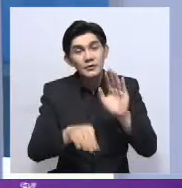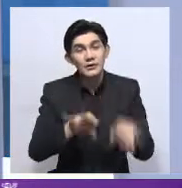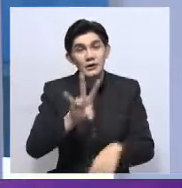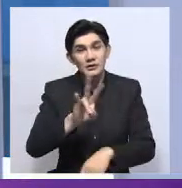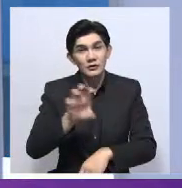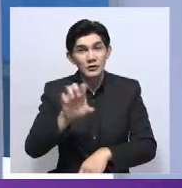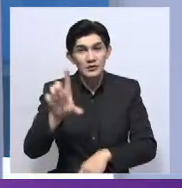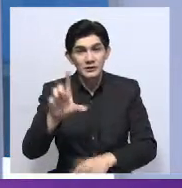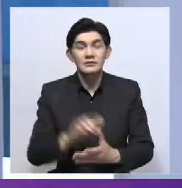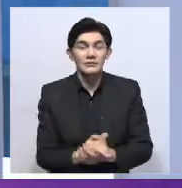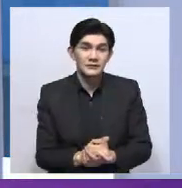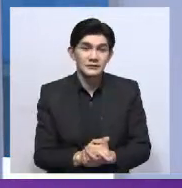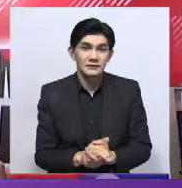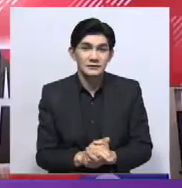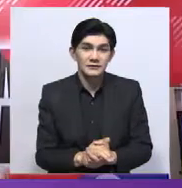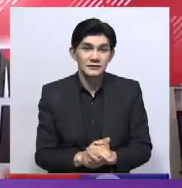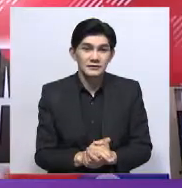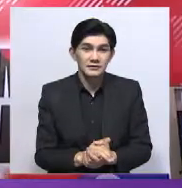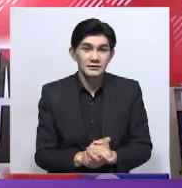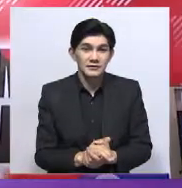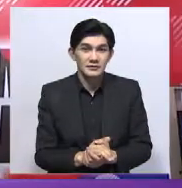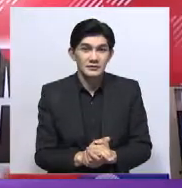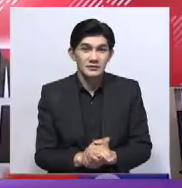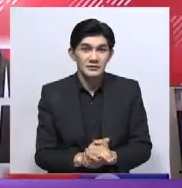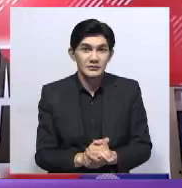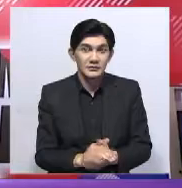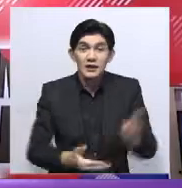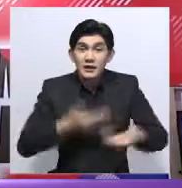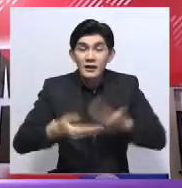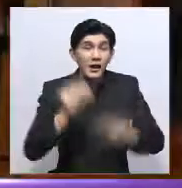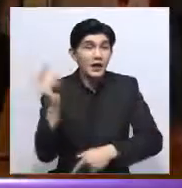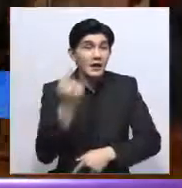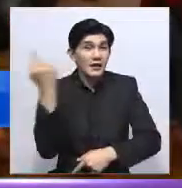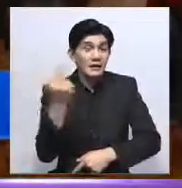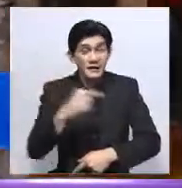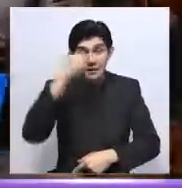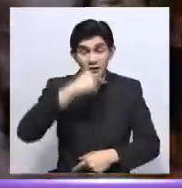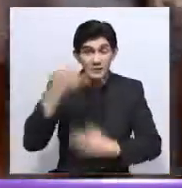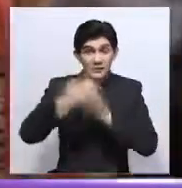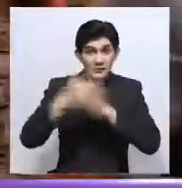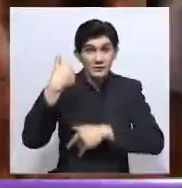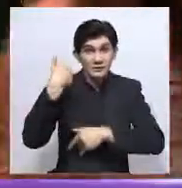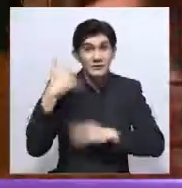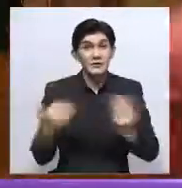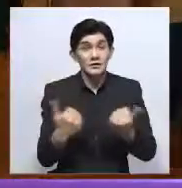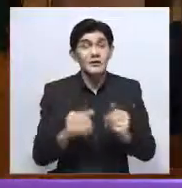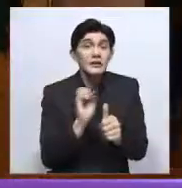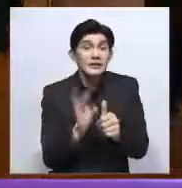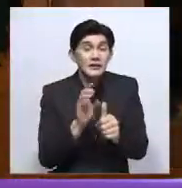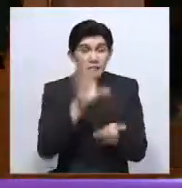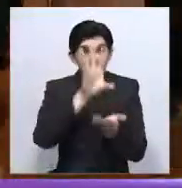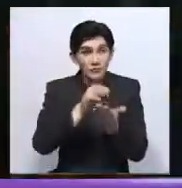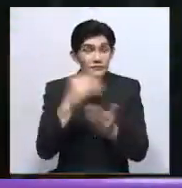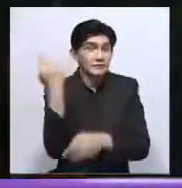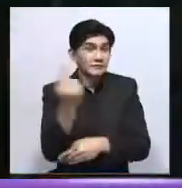กว่า700ล้านบาทค่ะโดยบูธจำหน่ายโปรแกรมการท่องเที่ยวทั้งในและต่างประเทศรวมทั้งบูธแนะนำ